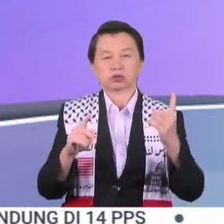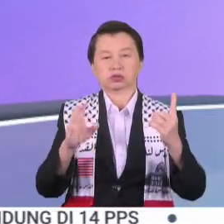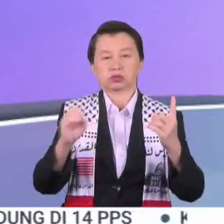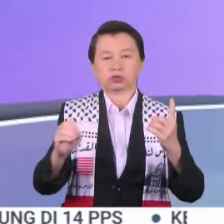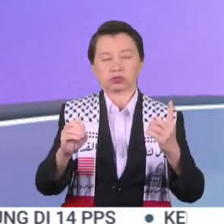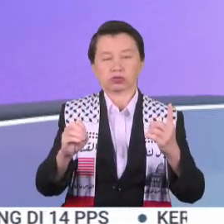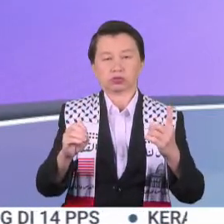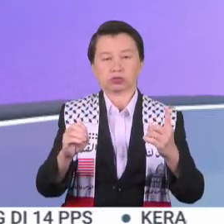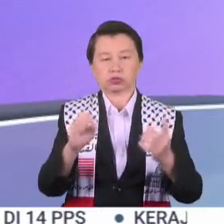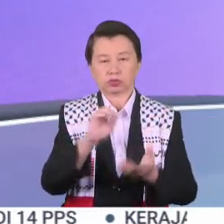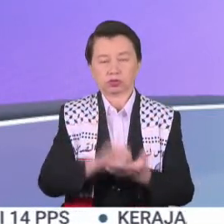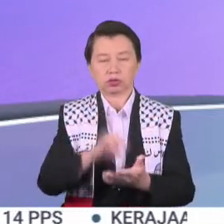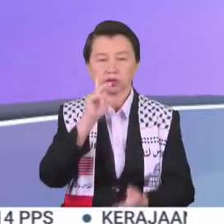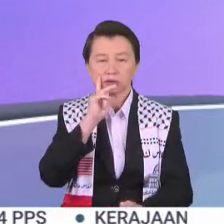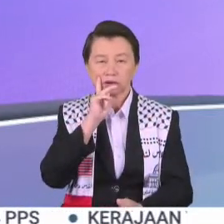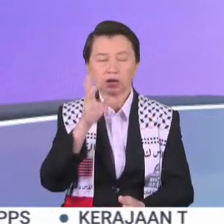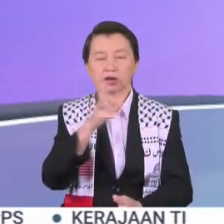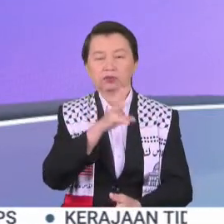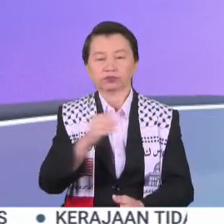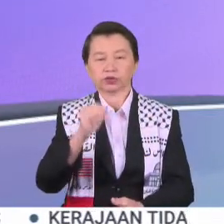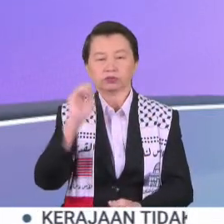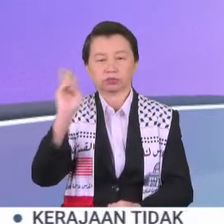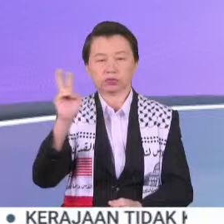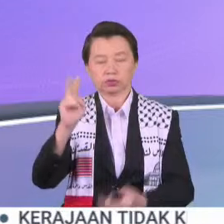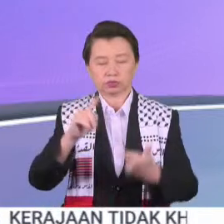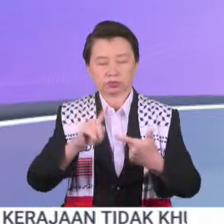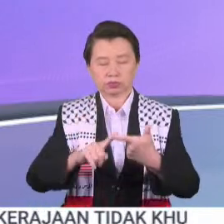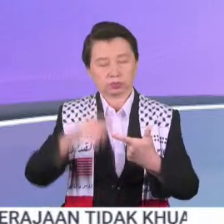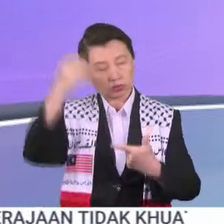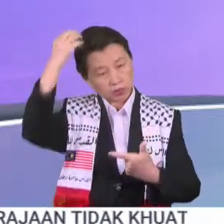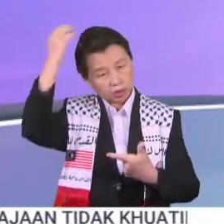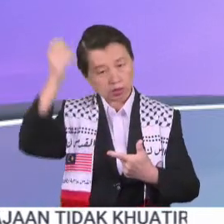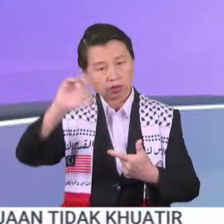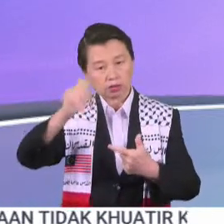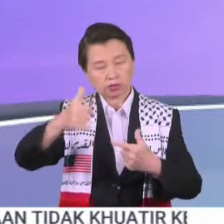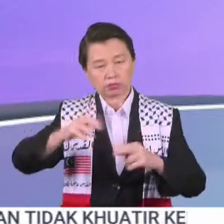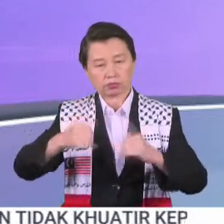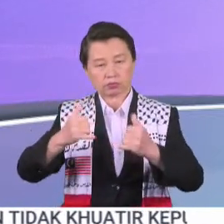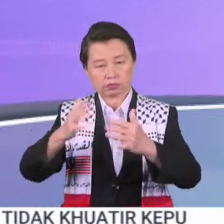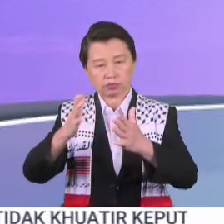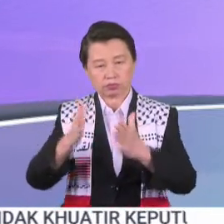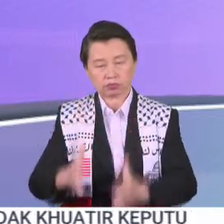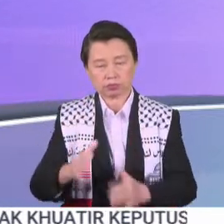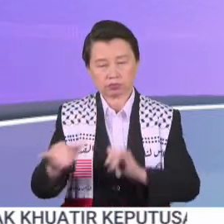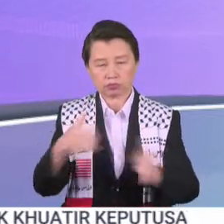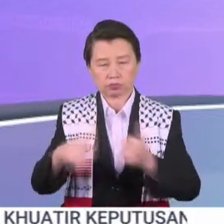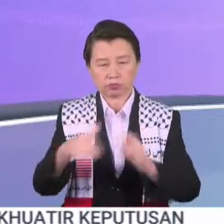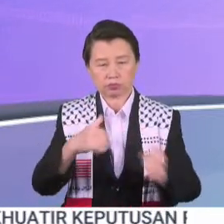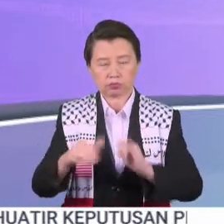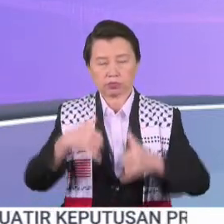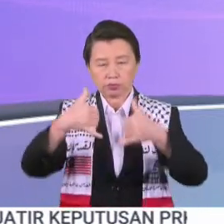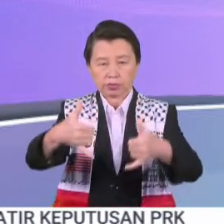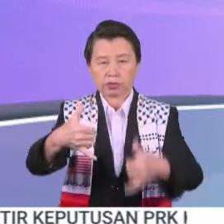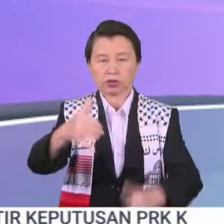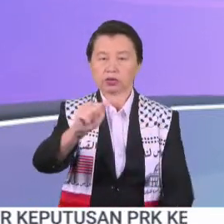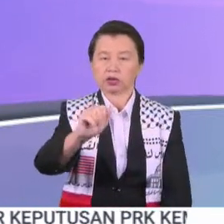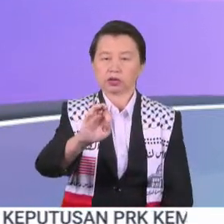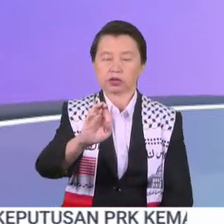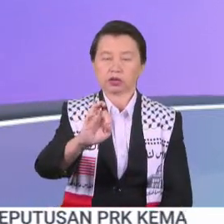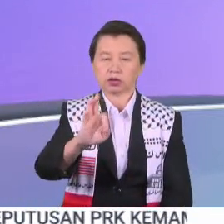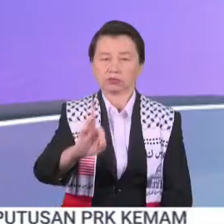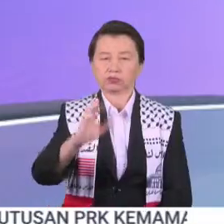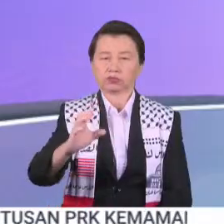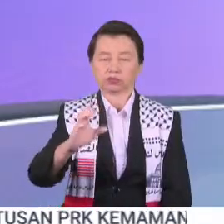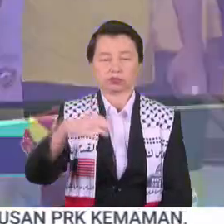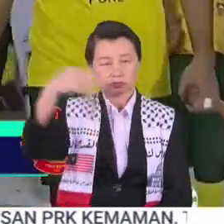1-0 di Stadium Darul Aman. Status naib juara itu sekaligus melayakkan anak buah Tan Cheng Ho untuk beraksi pada Piala AFC musim depan.